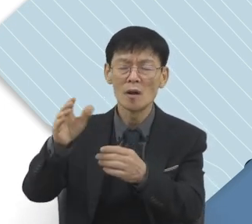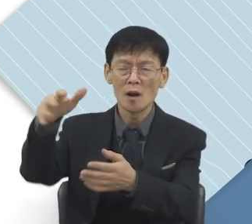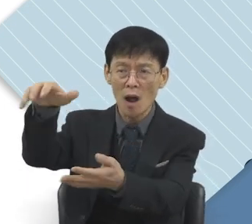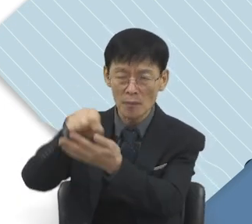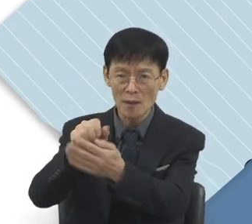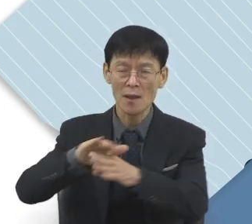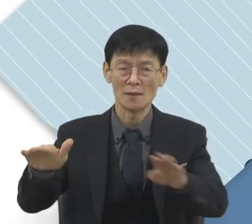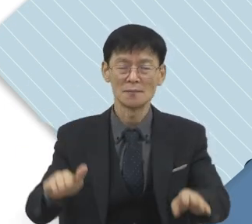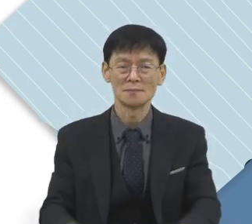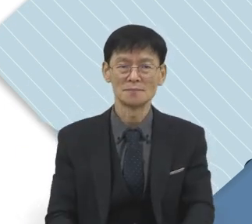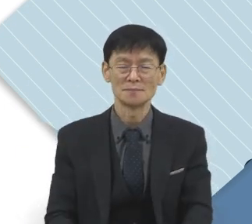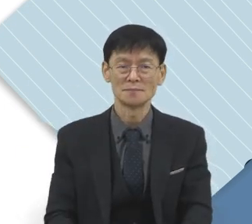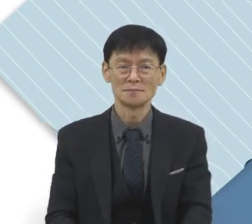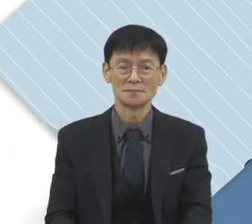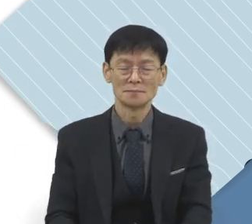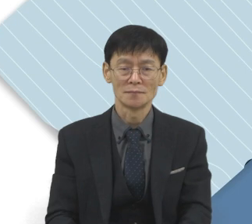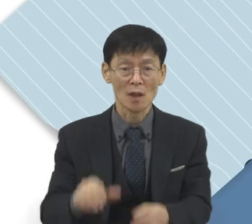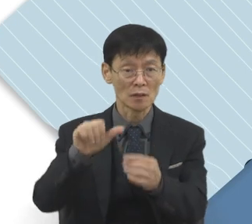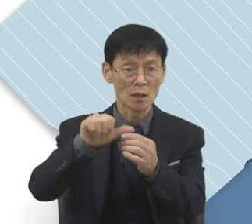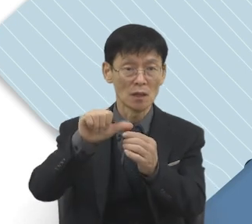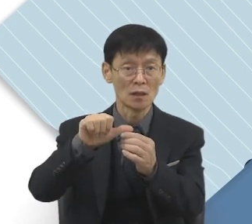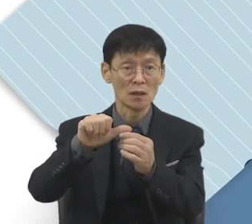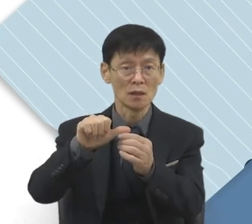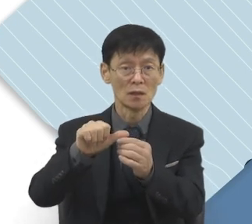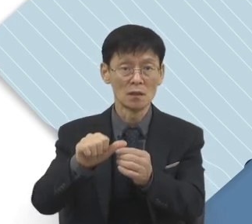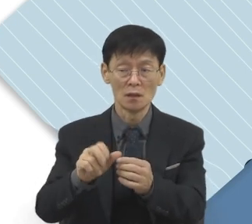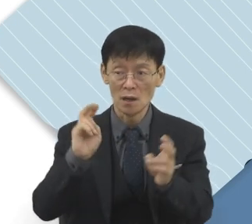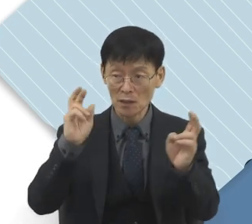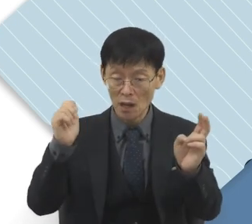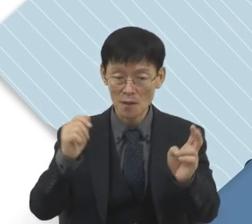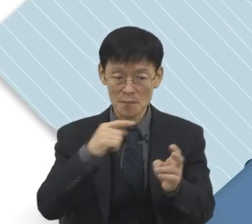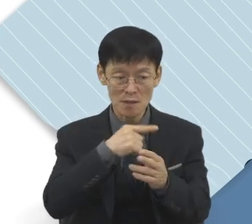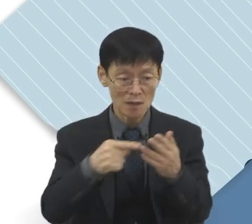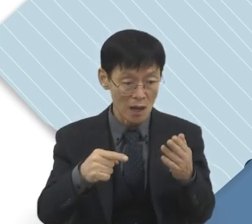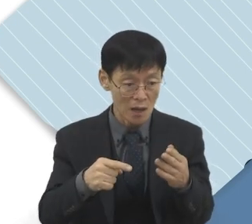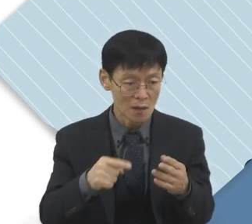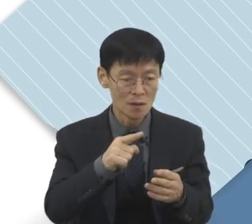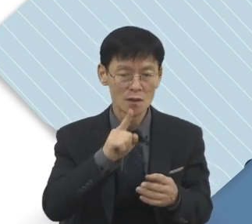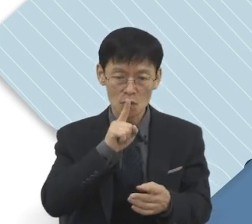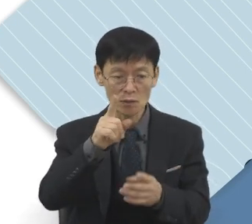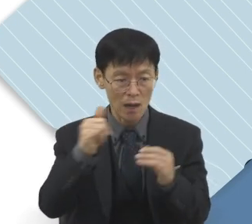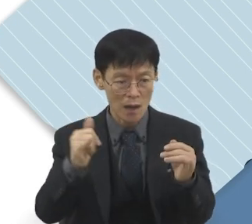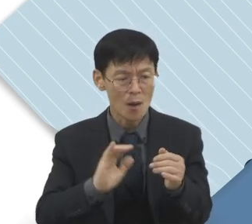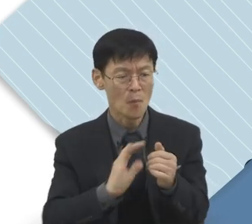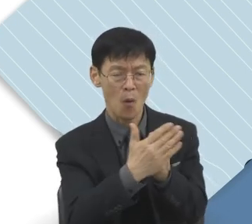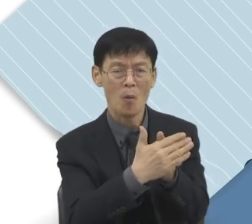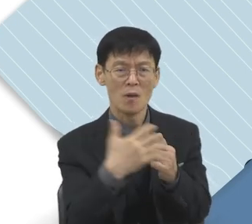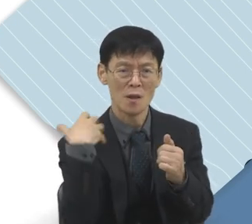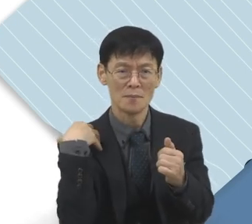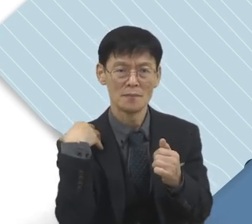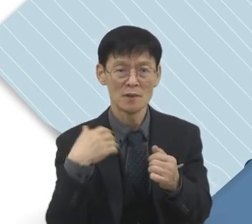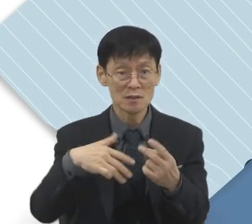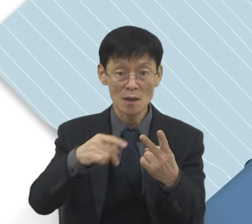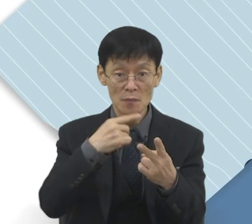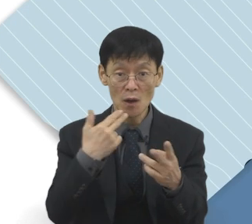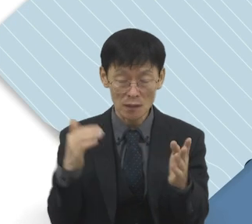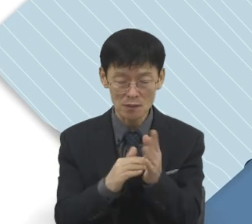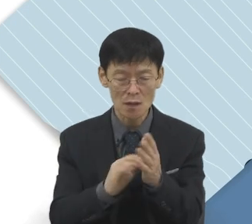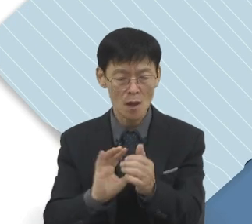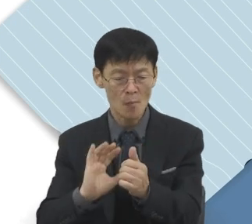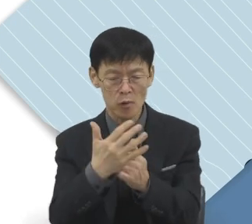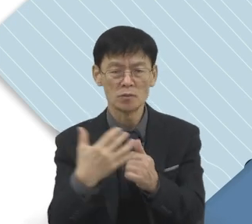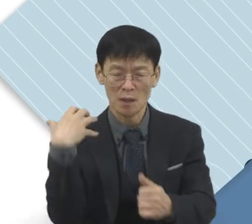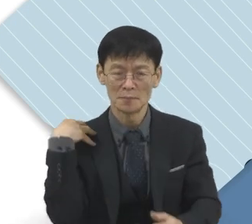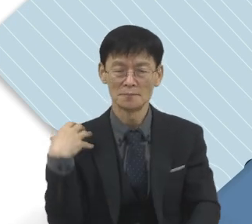들어 해결합니다. 다섯째, 사업주는 피해자와 신고자를 보호하고 2차 피해를 겪지